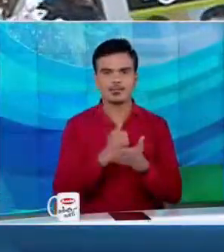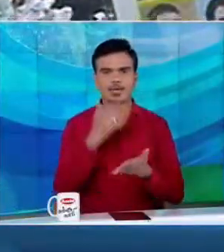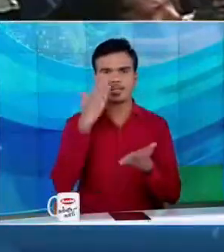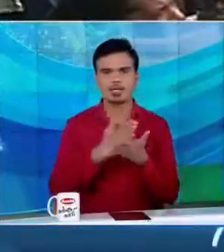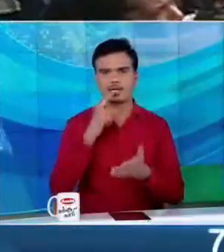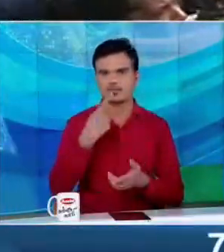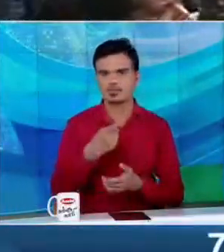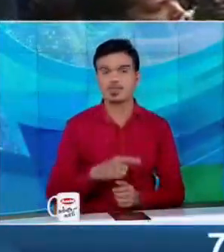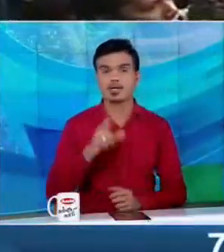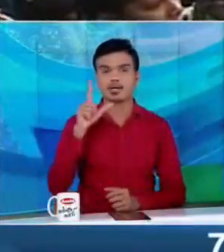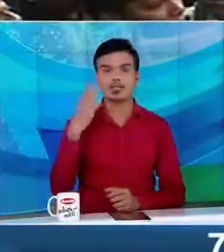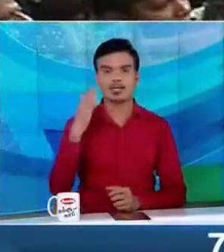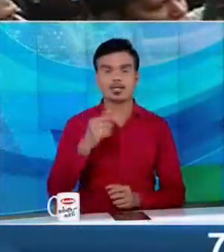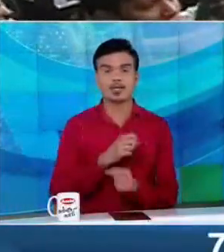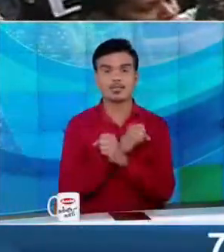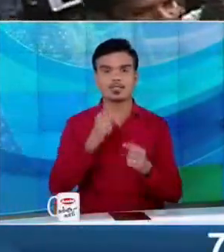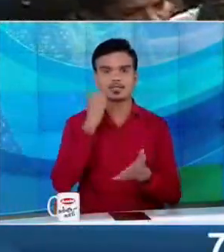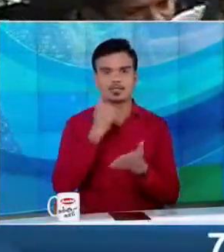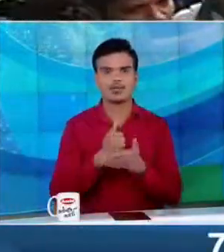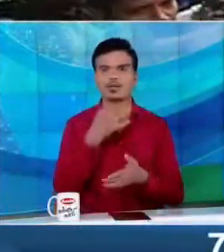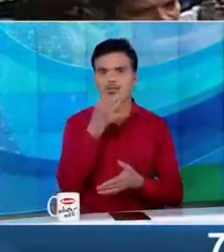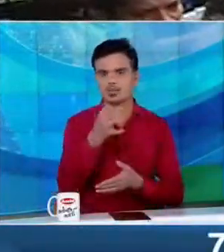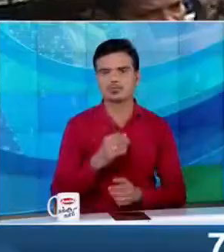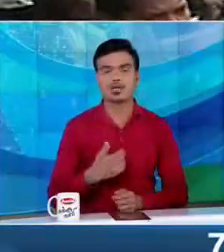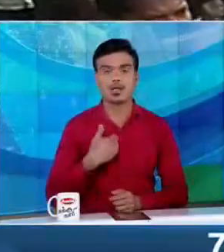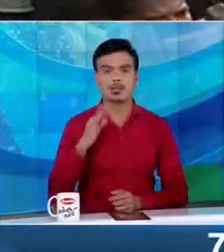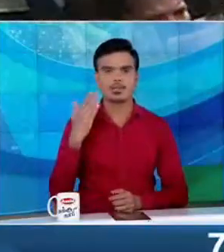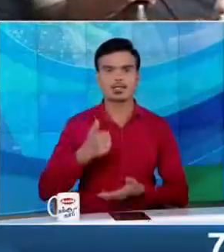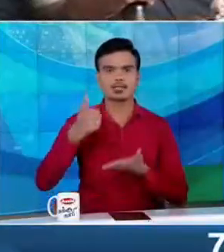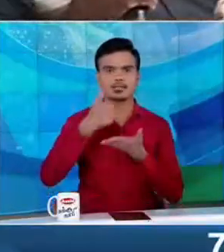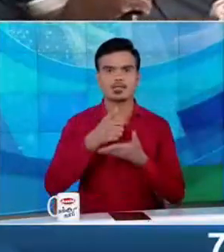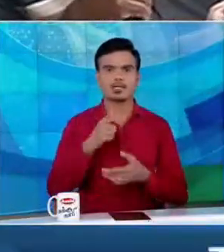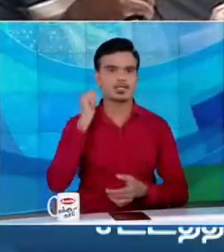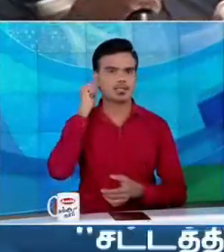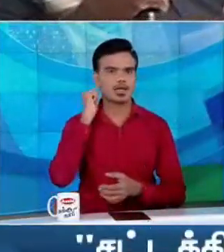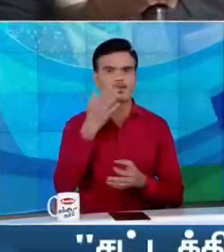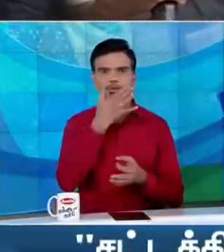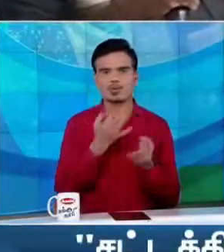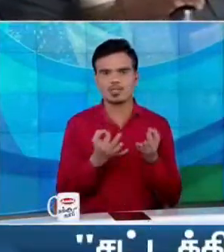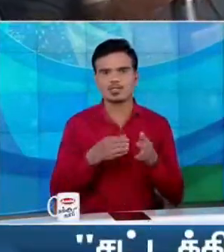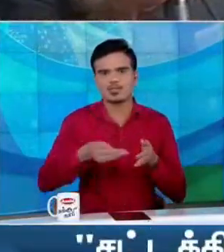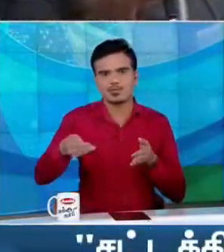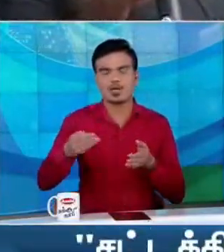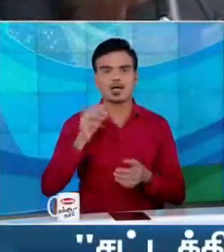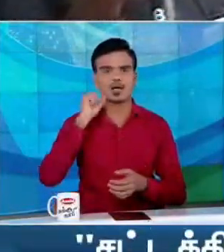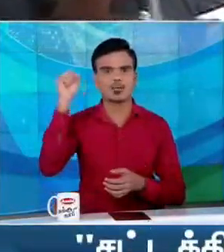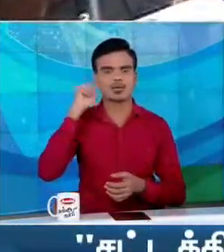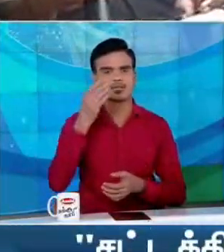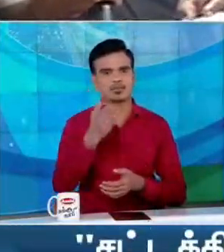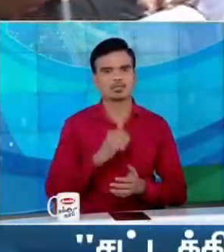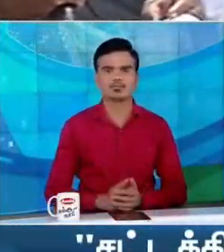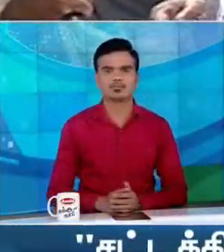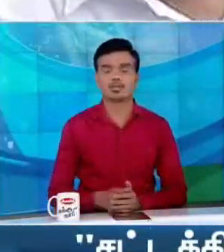செய்ய மறுப்பதை கண்டித்தும் 7 தமிழர்களை விடுதலை செய்ய வலியுறுத்தியும் நாம் தமிழர் கட்சி சார்பில் சென்னை வள்ளுவர் கோட்டத்தில் கண்டன